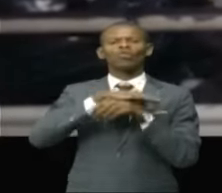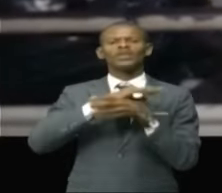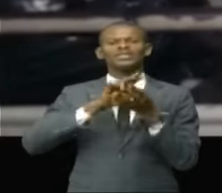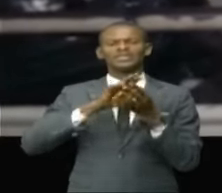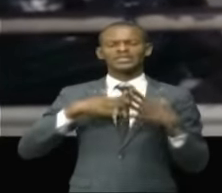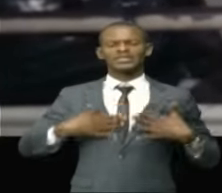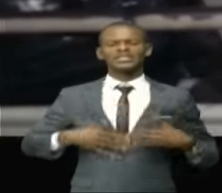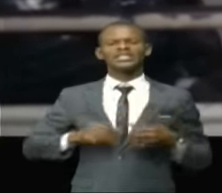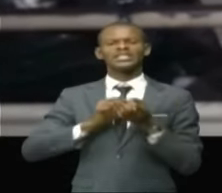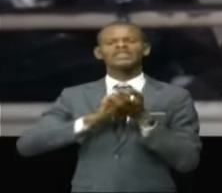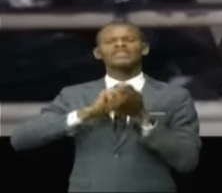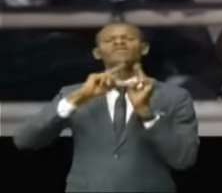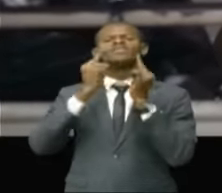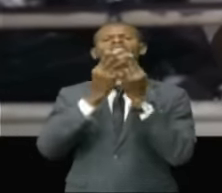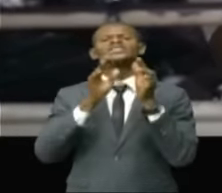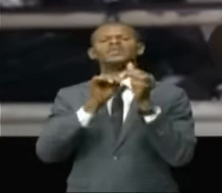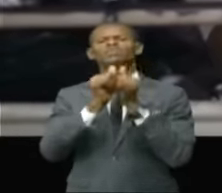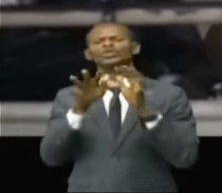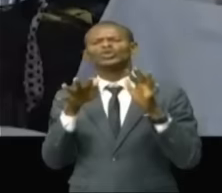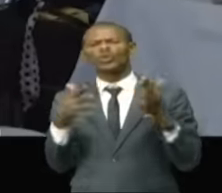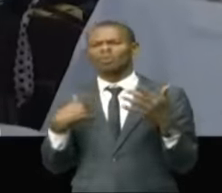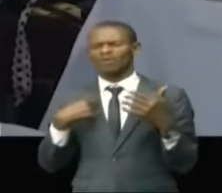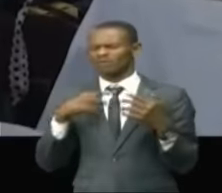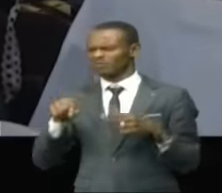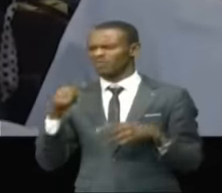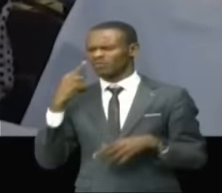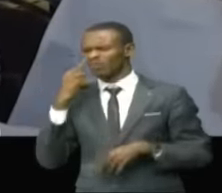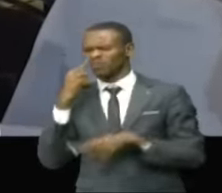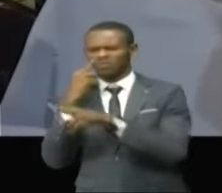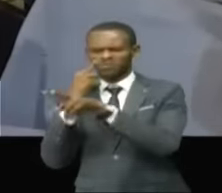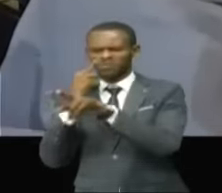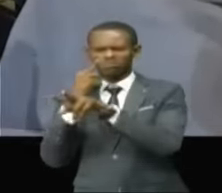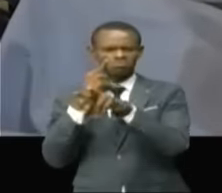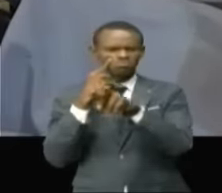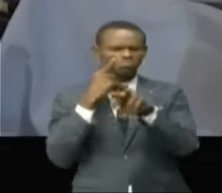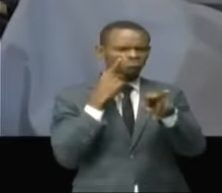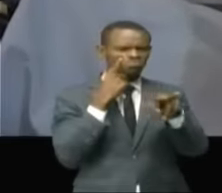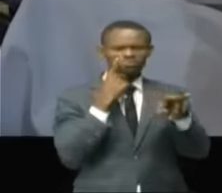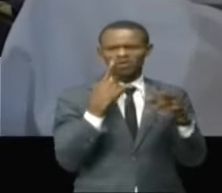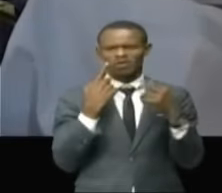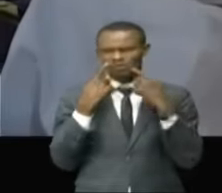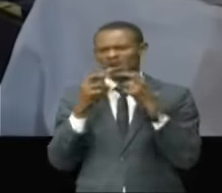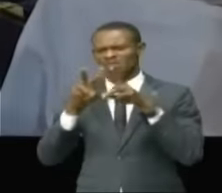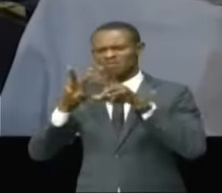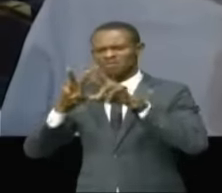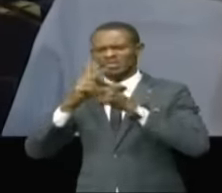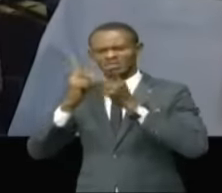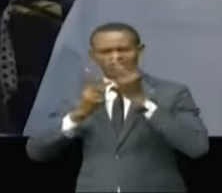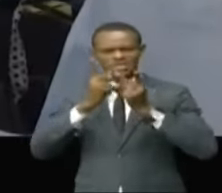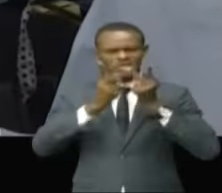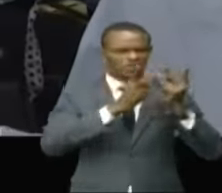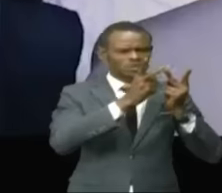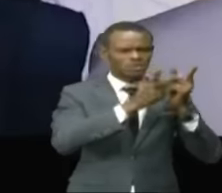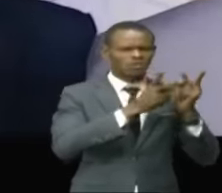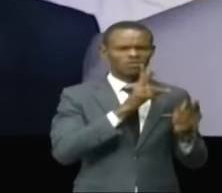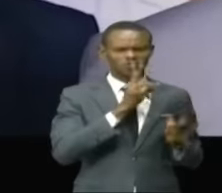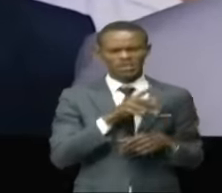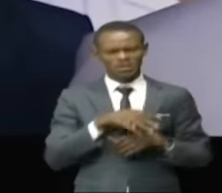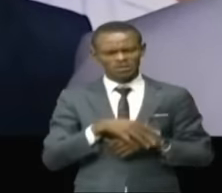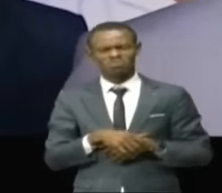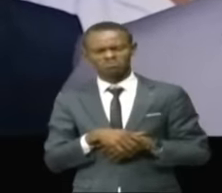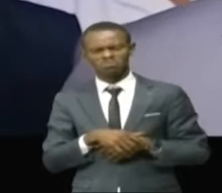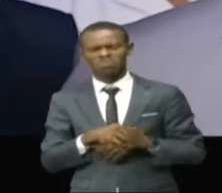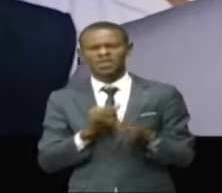que les indicateurs sont dans le bon. Nous avons augmenté la fréquence des accouchements, du fait bien